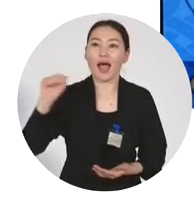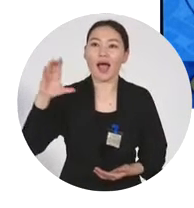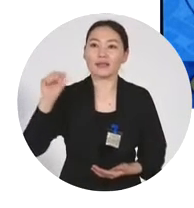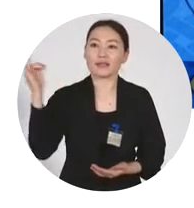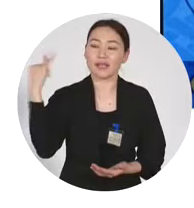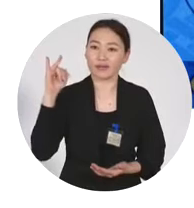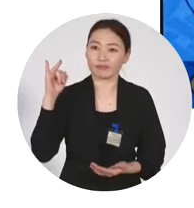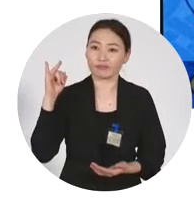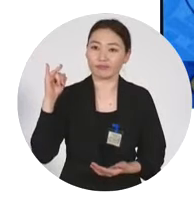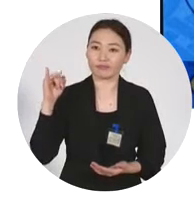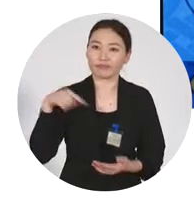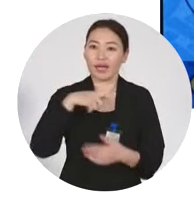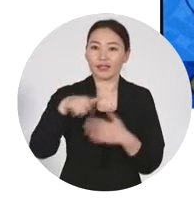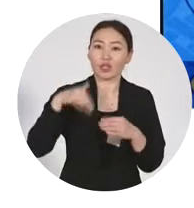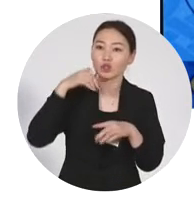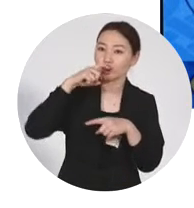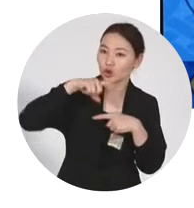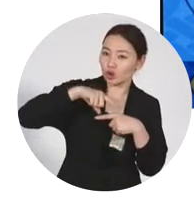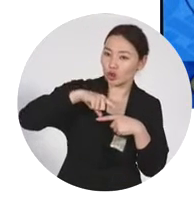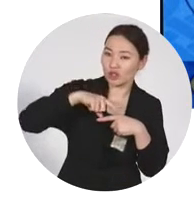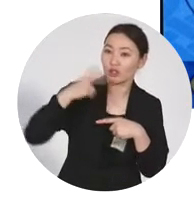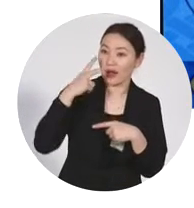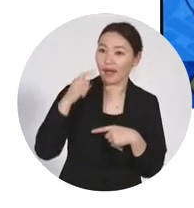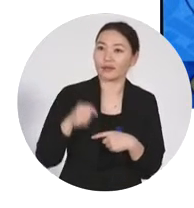үгэн залгуул, гидс жиргэлж бичих юм байна. За харин